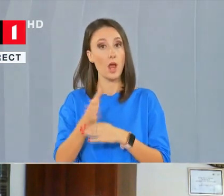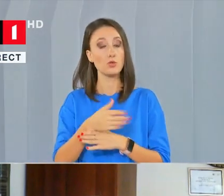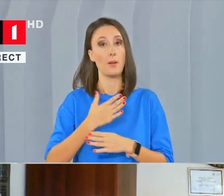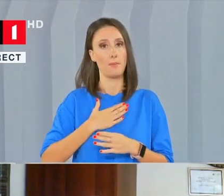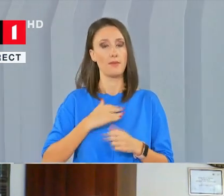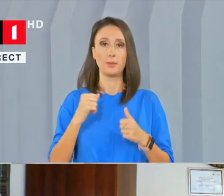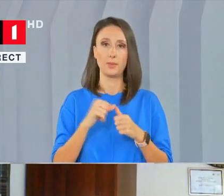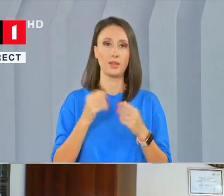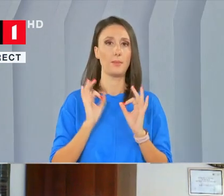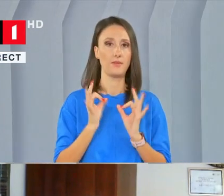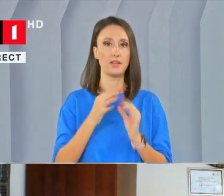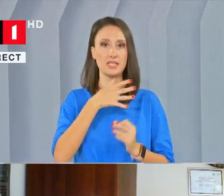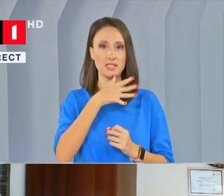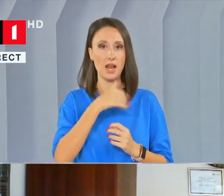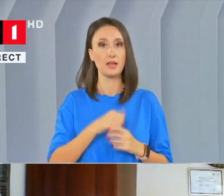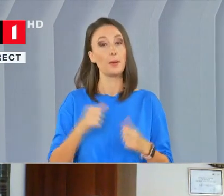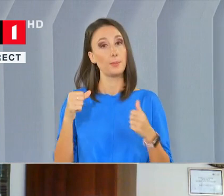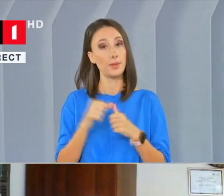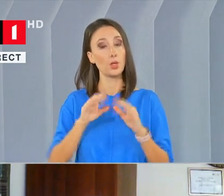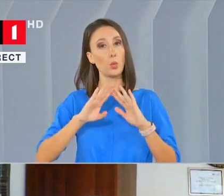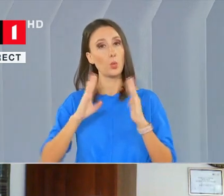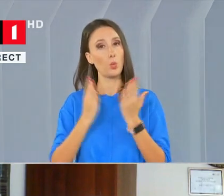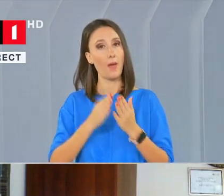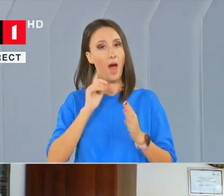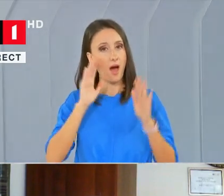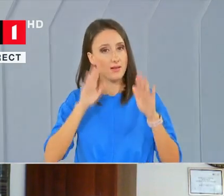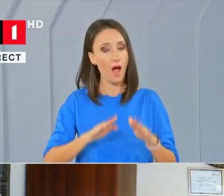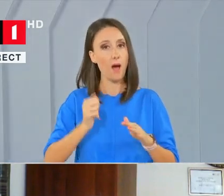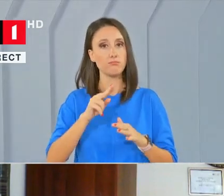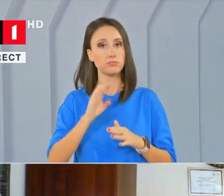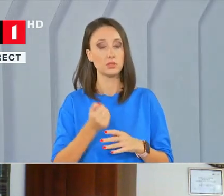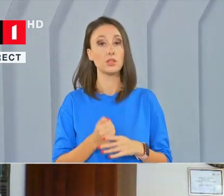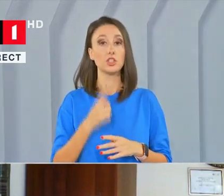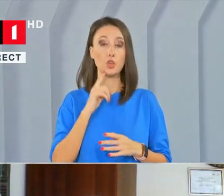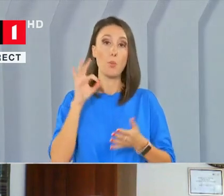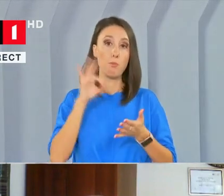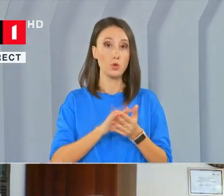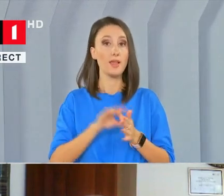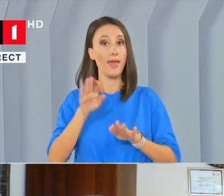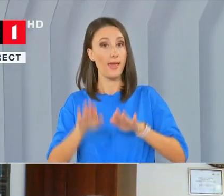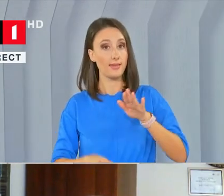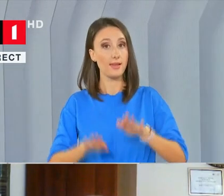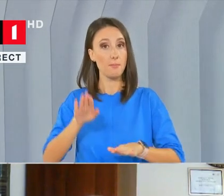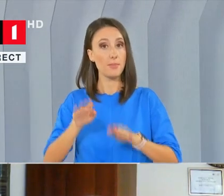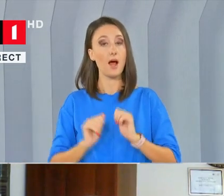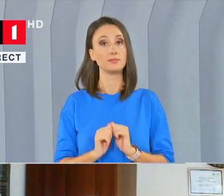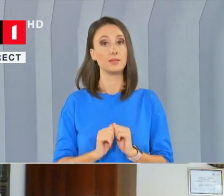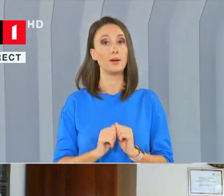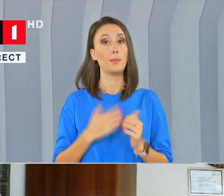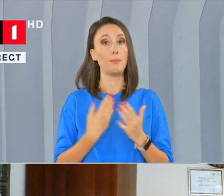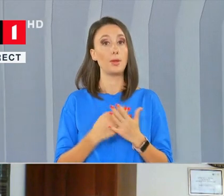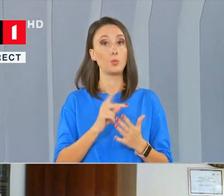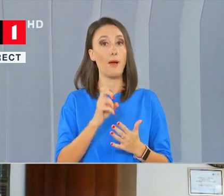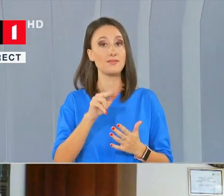prietenie deosebită cu Israelul, prietenie cu lumea arabă și întotdeauna o poziție echilibrată în problema